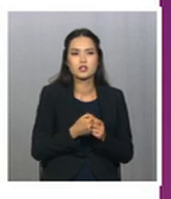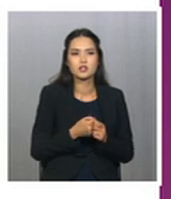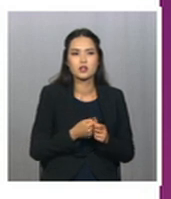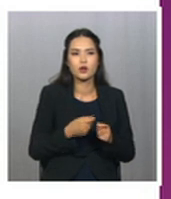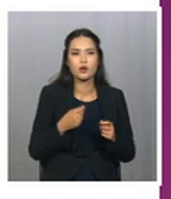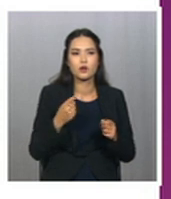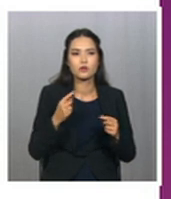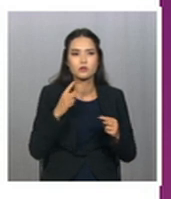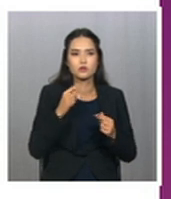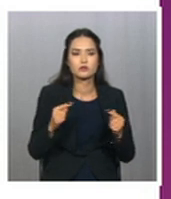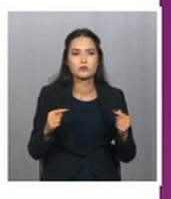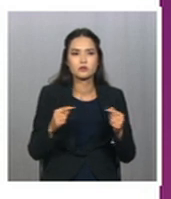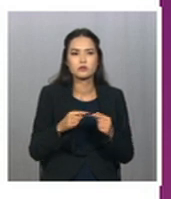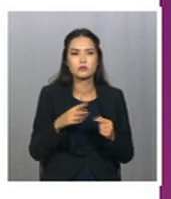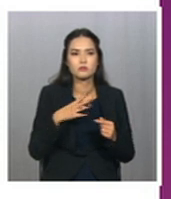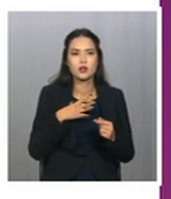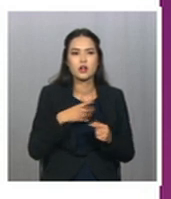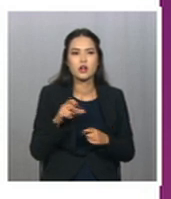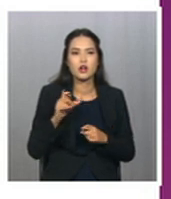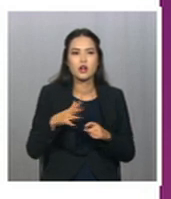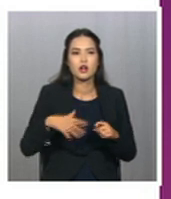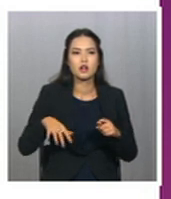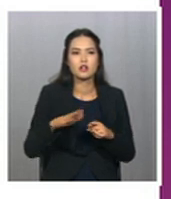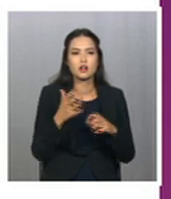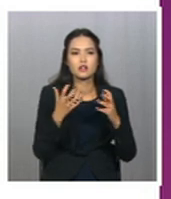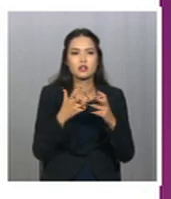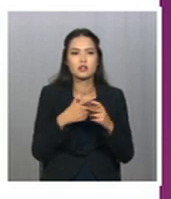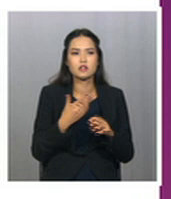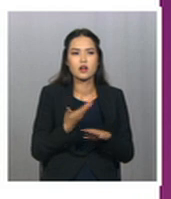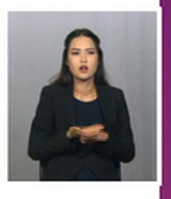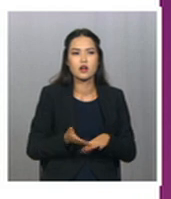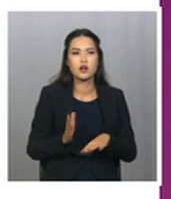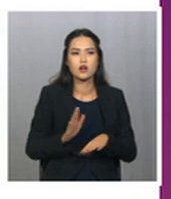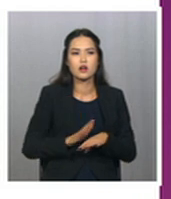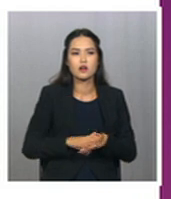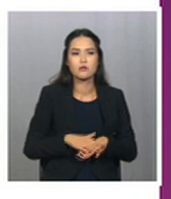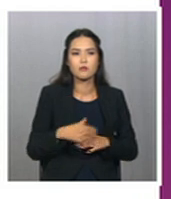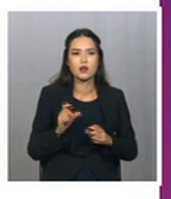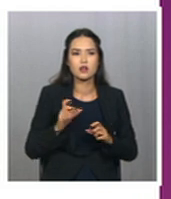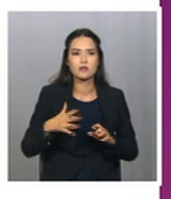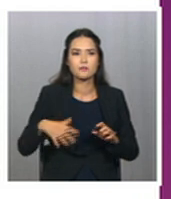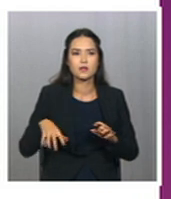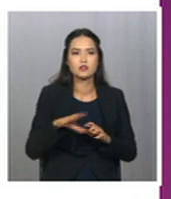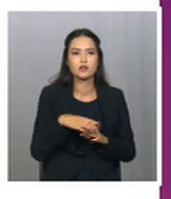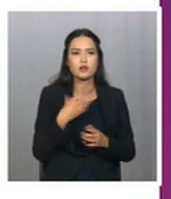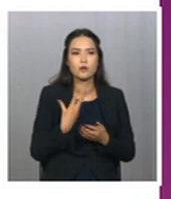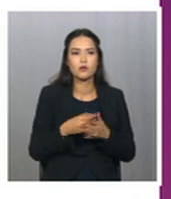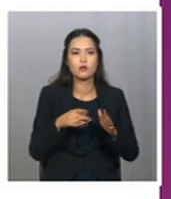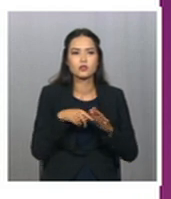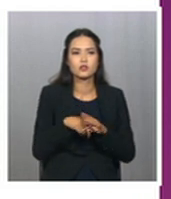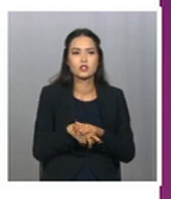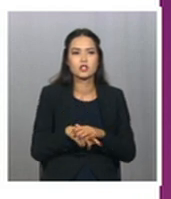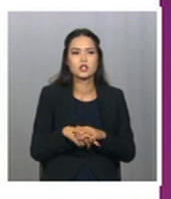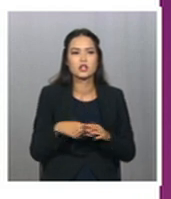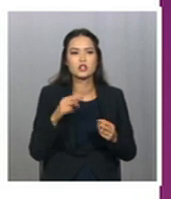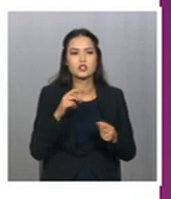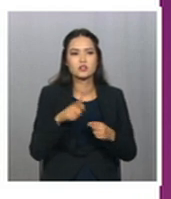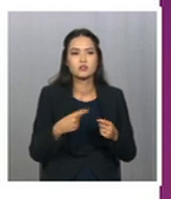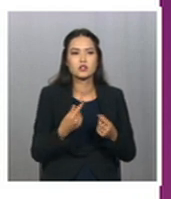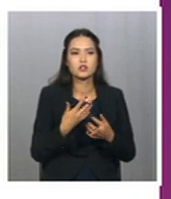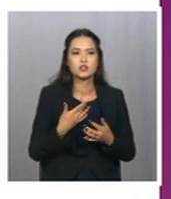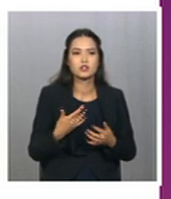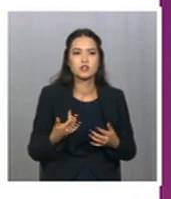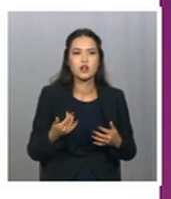деңгейге зорға жетті. Халыққа салынған ауыр алым салық адамдарды, оның ішінде шеберлерді